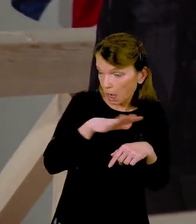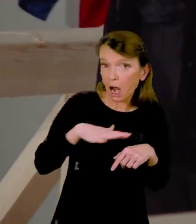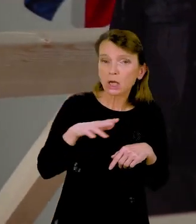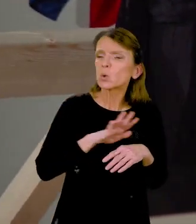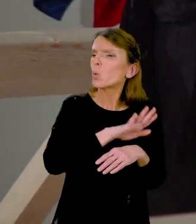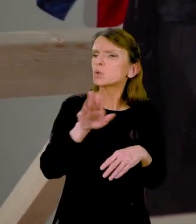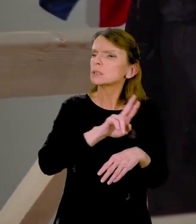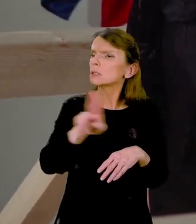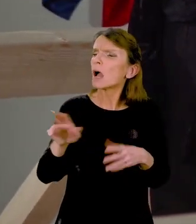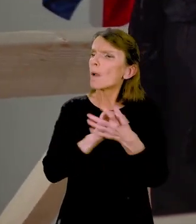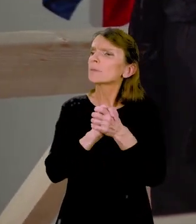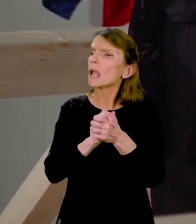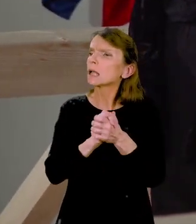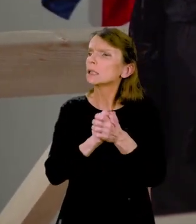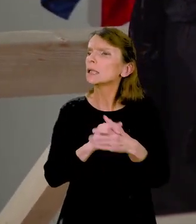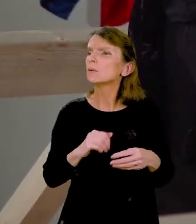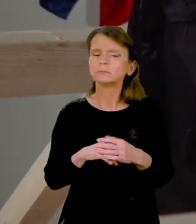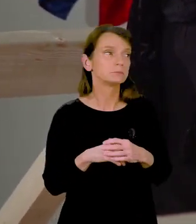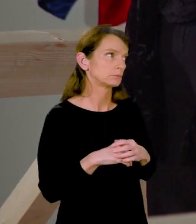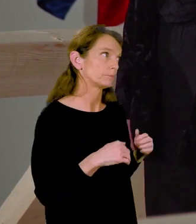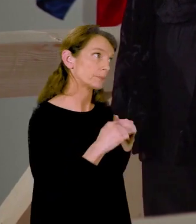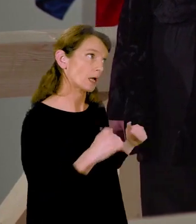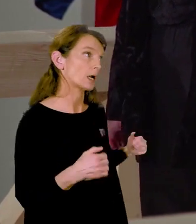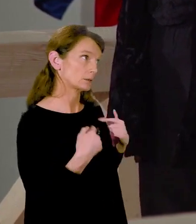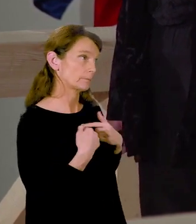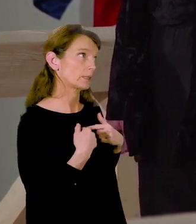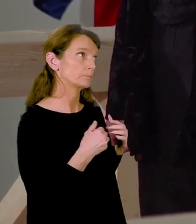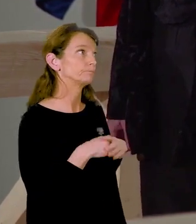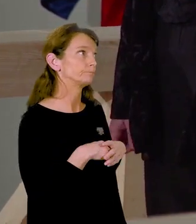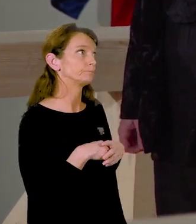Tukaj imajo vsi prijatelje. Razen mene.